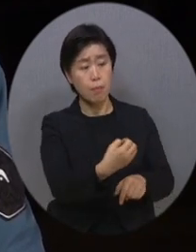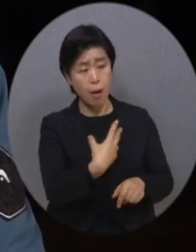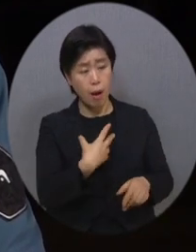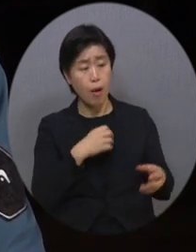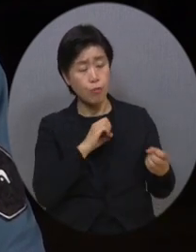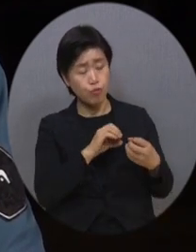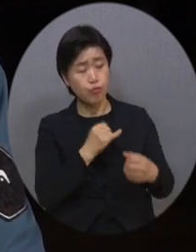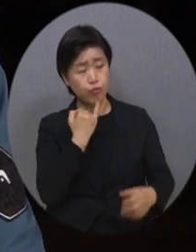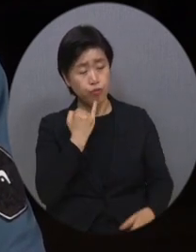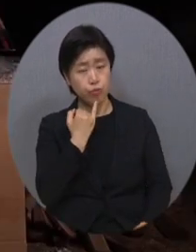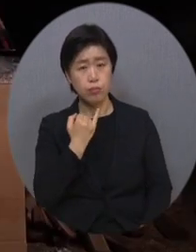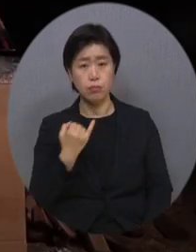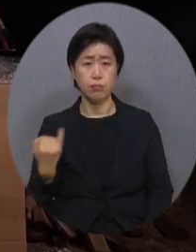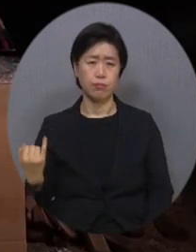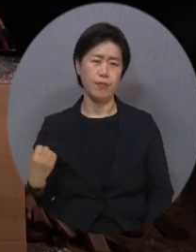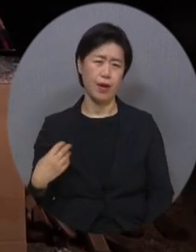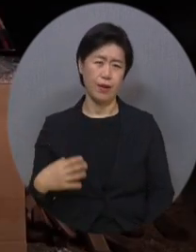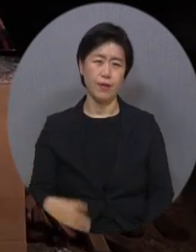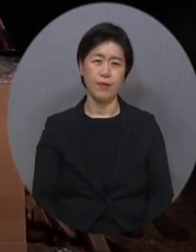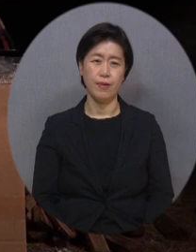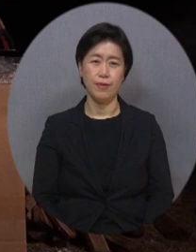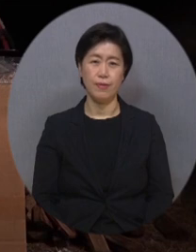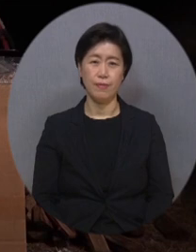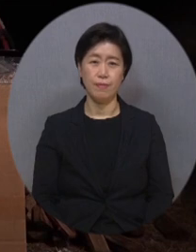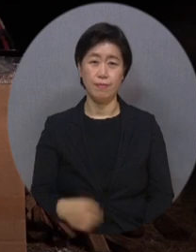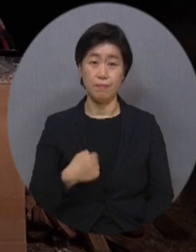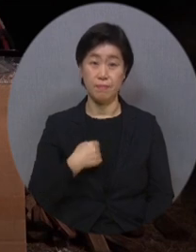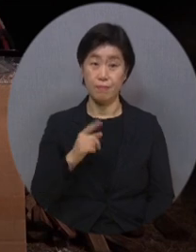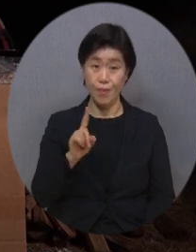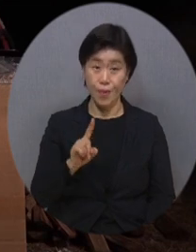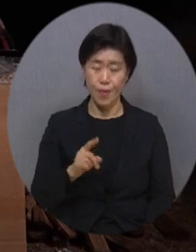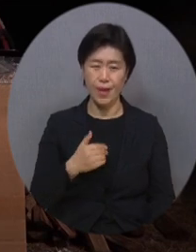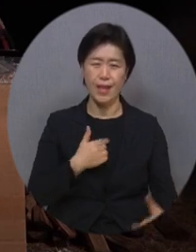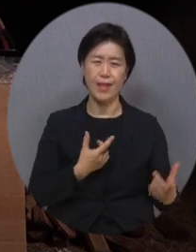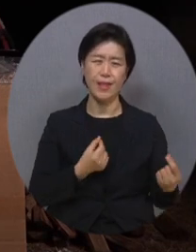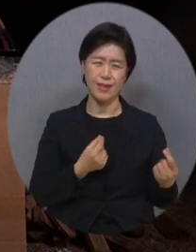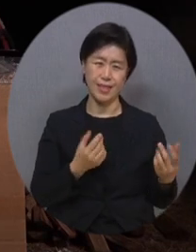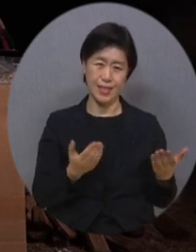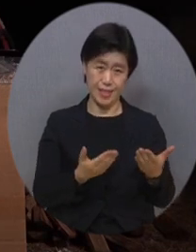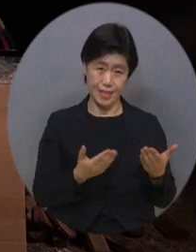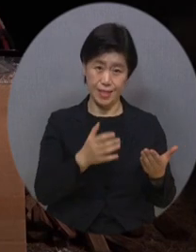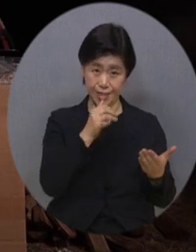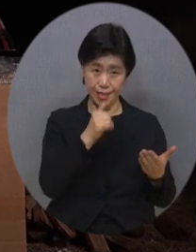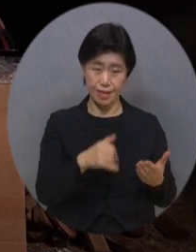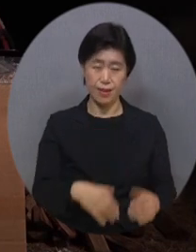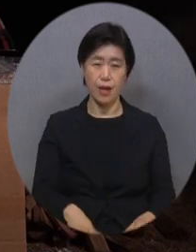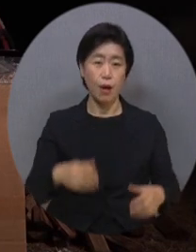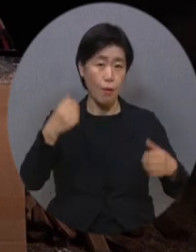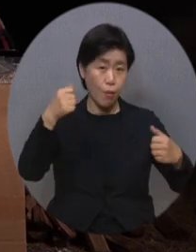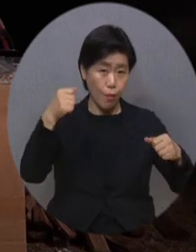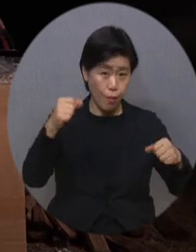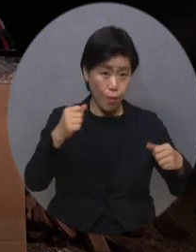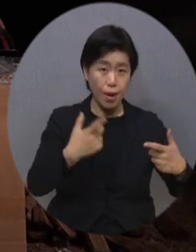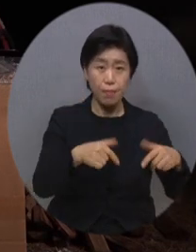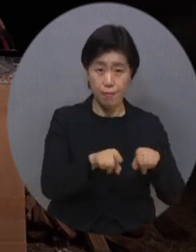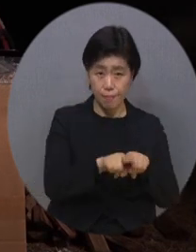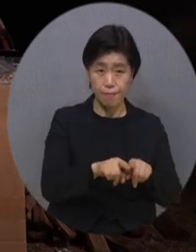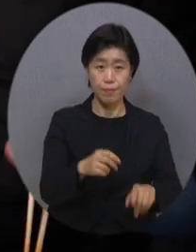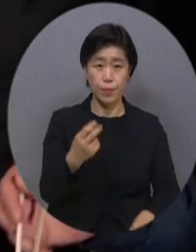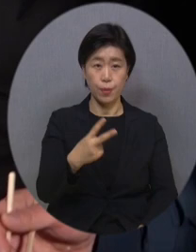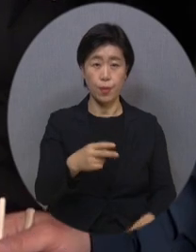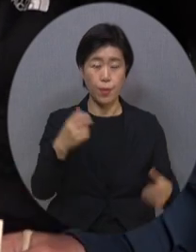다 이거. 저 같은 경우에는 같은 일을 하잖아요. 그치. 같이 하잖아. 공연도 같이 하고,